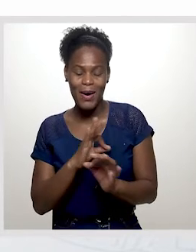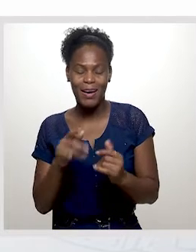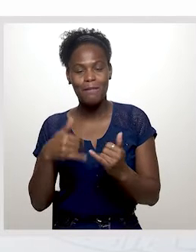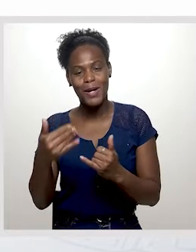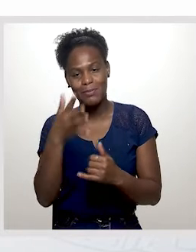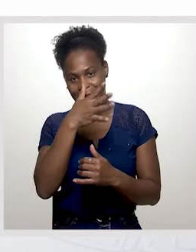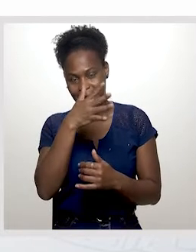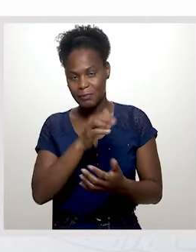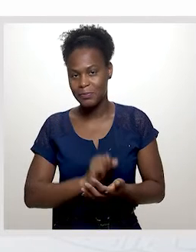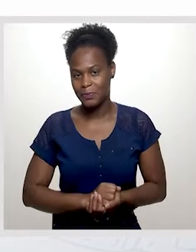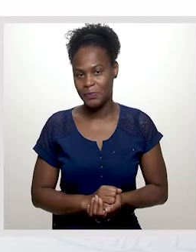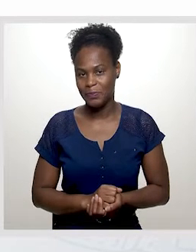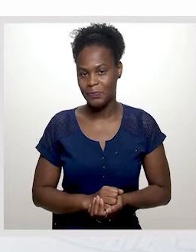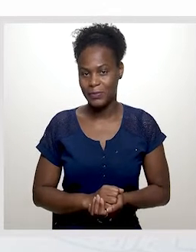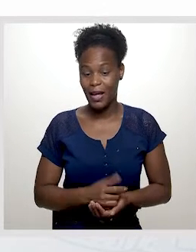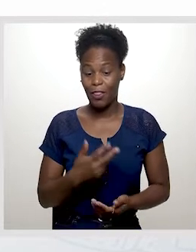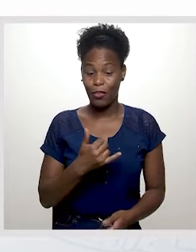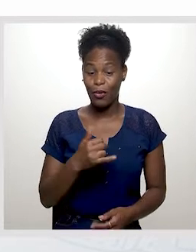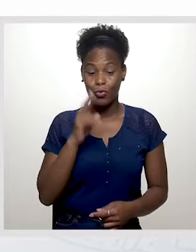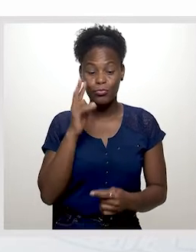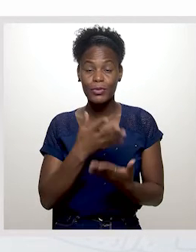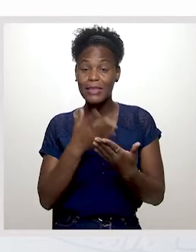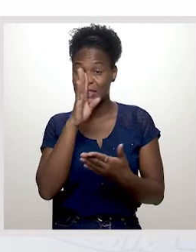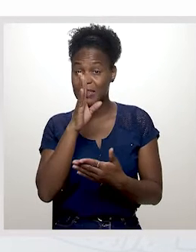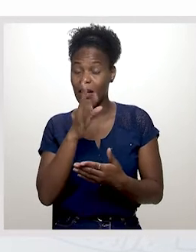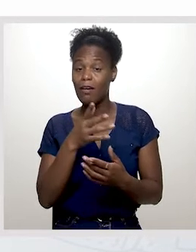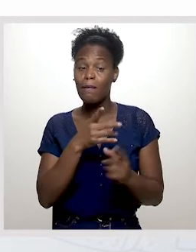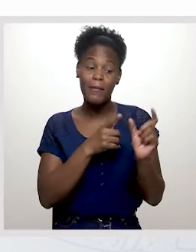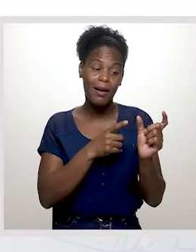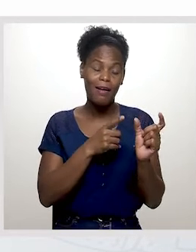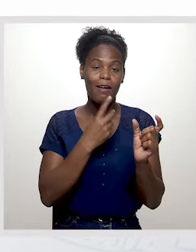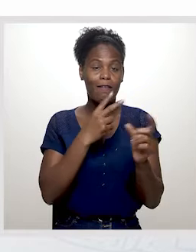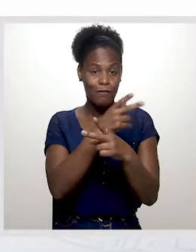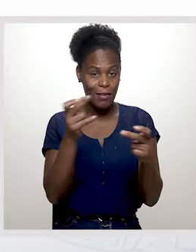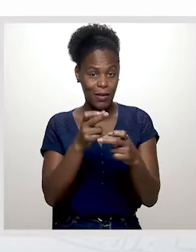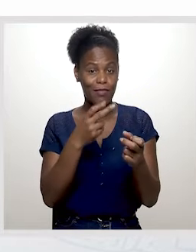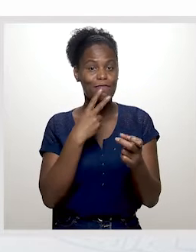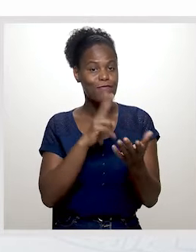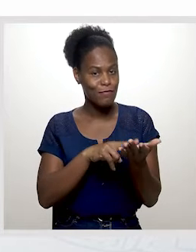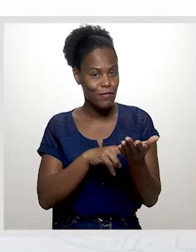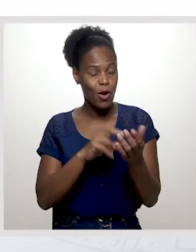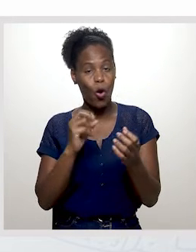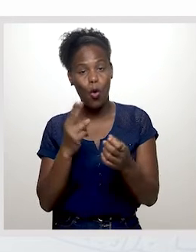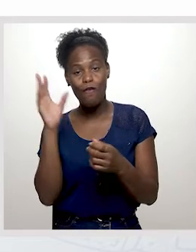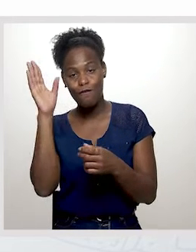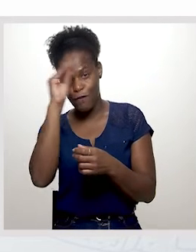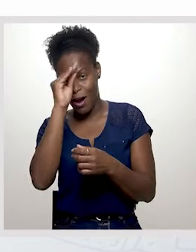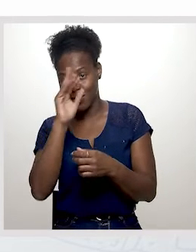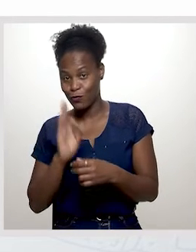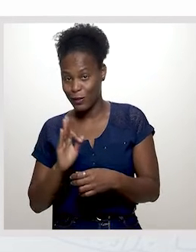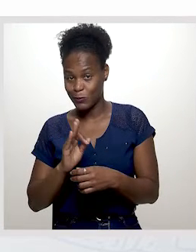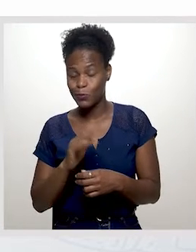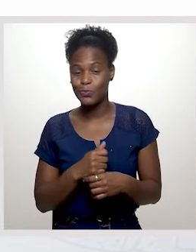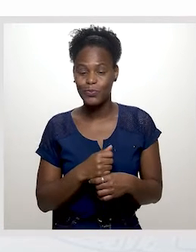Activité 2. Indique si les affirmations sont vraies ou fausses et corrige les fausses. Première